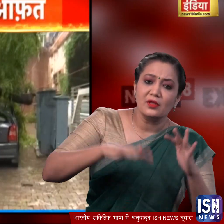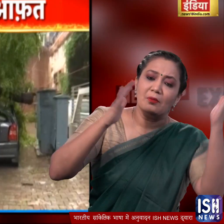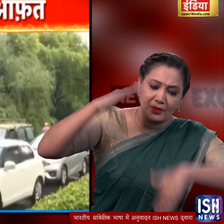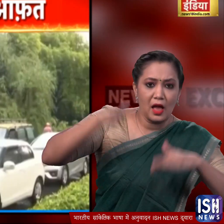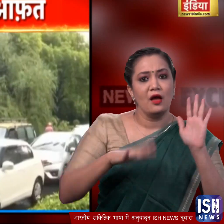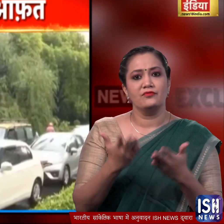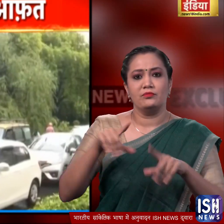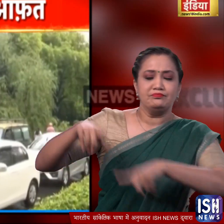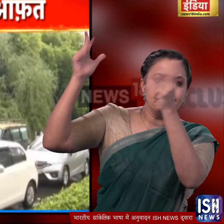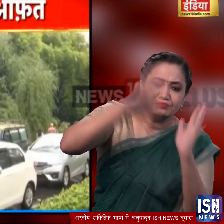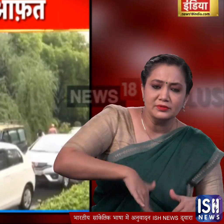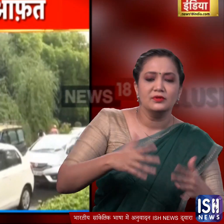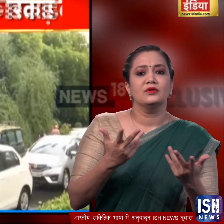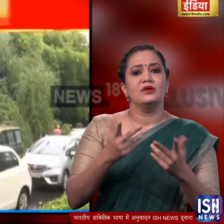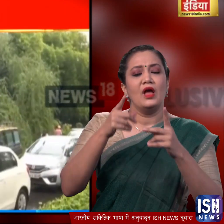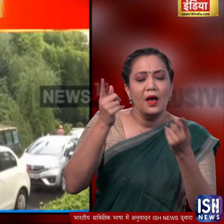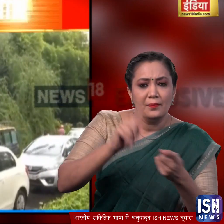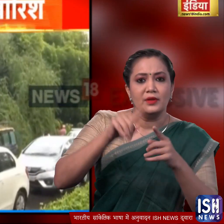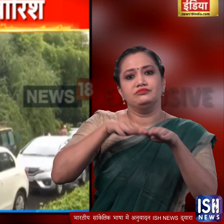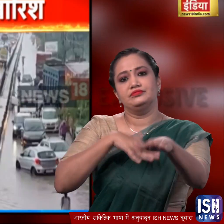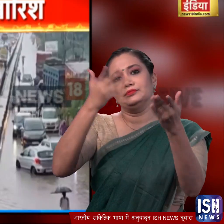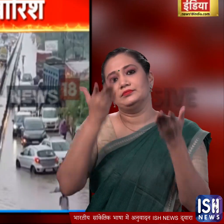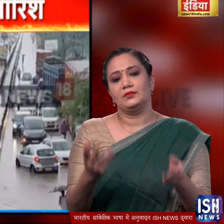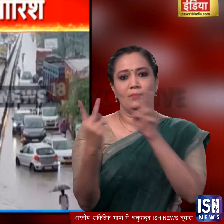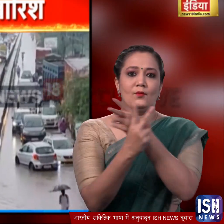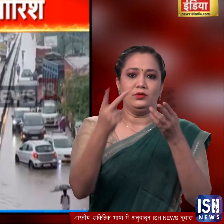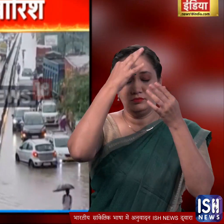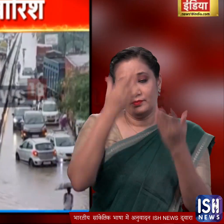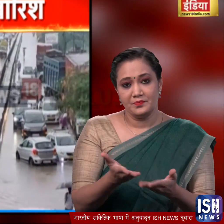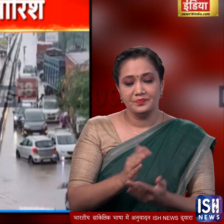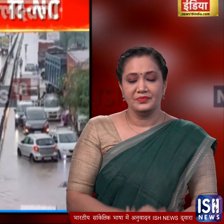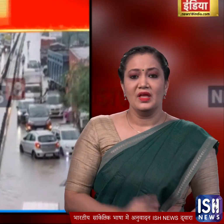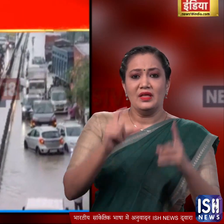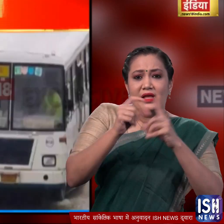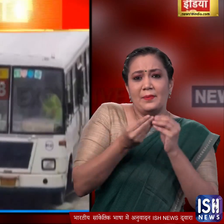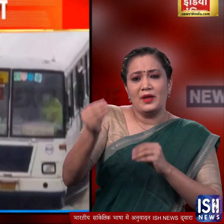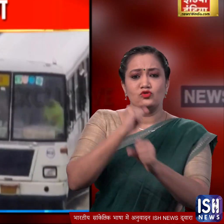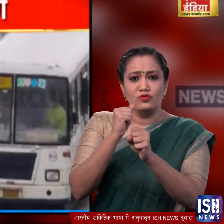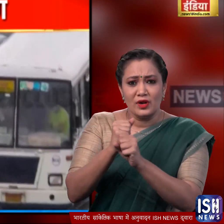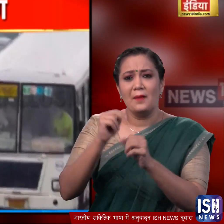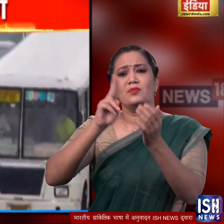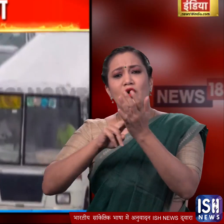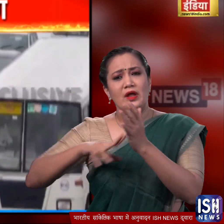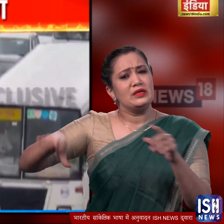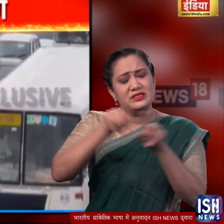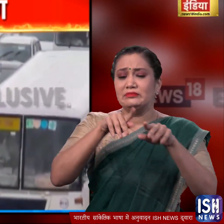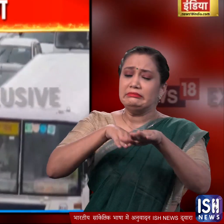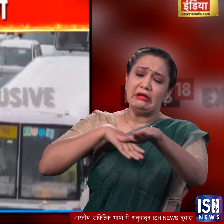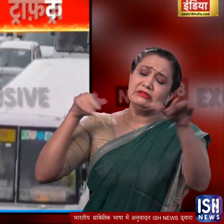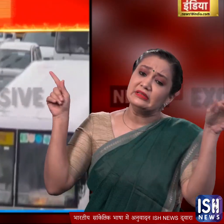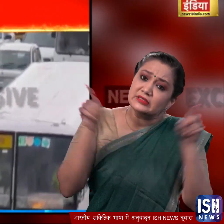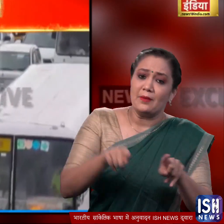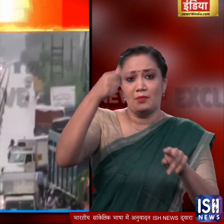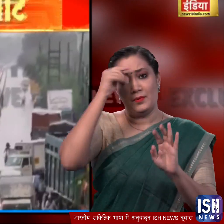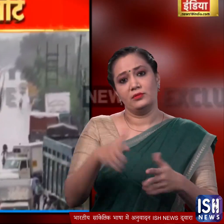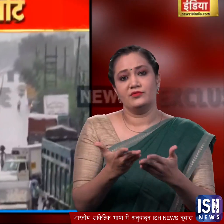भी सामने आई और रही सही कसर इस जैम ने पूरी कर दी। उधर दिल्ली के पास गुरुग्राम और नोएडा में भी ट्रैफिक जैम की ऐसी ही समस्या